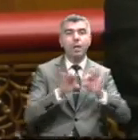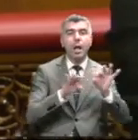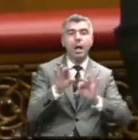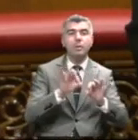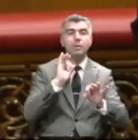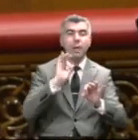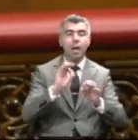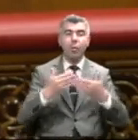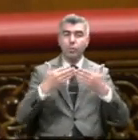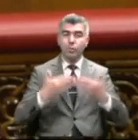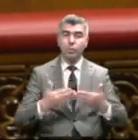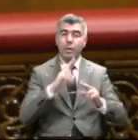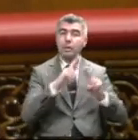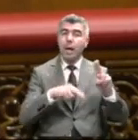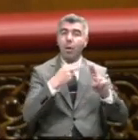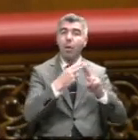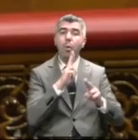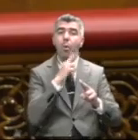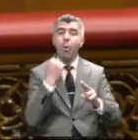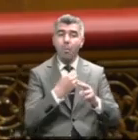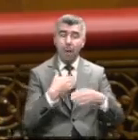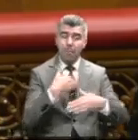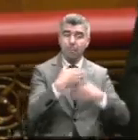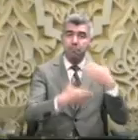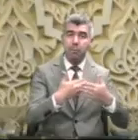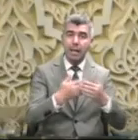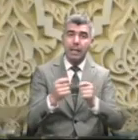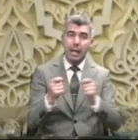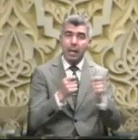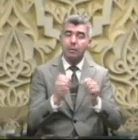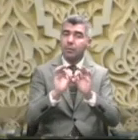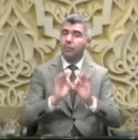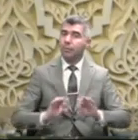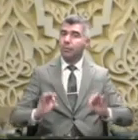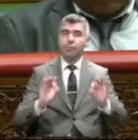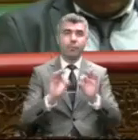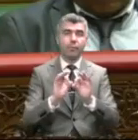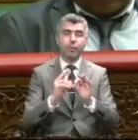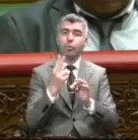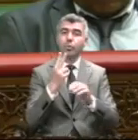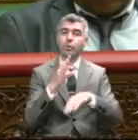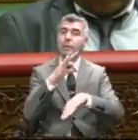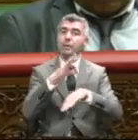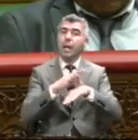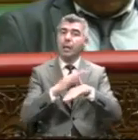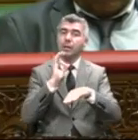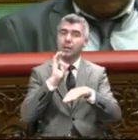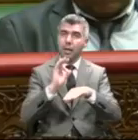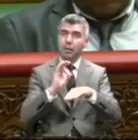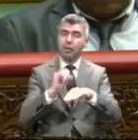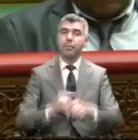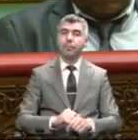غتجاوبنا اليوم امتى عيد الاضحى باقي جوج دقائق احترمني نكملها